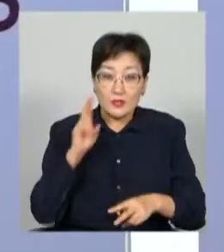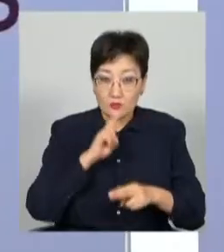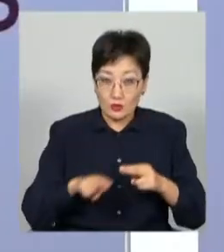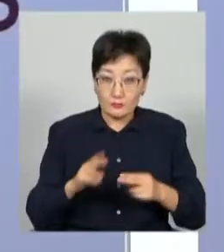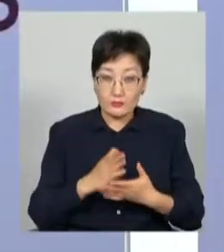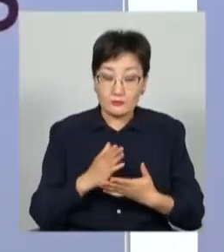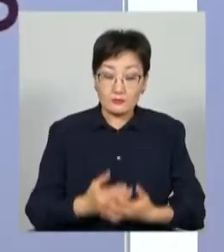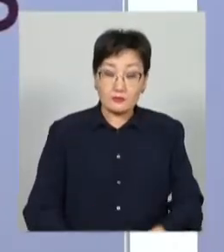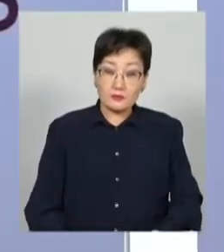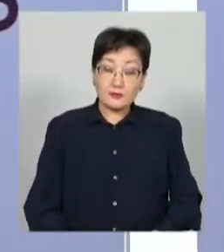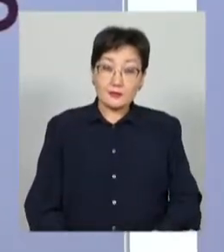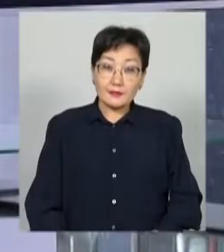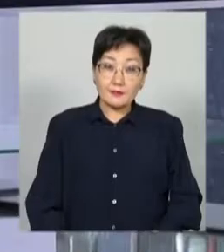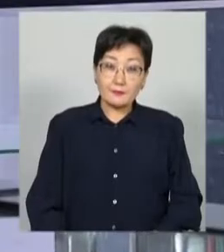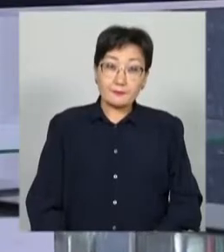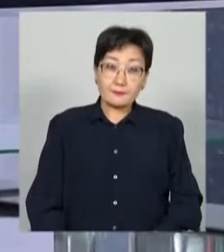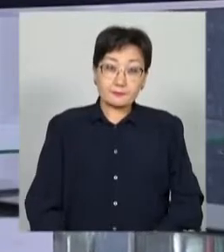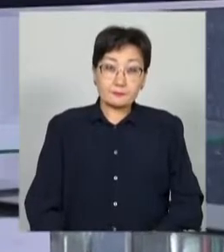кеткен.